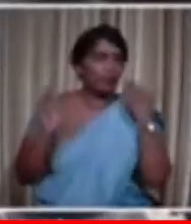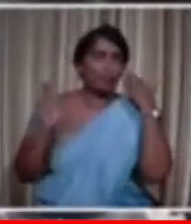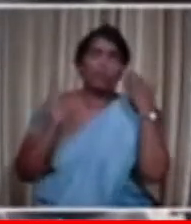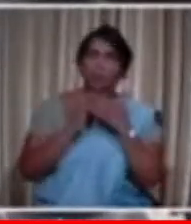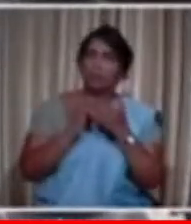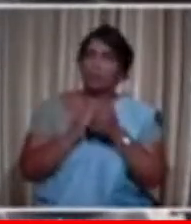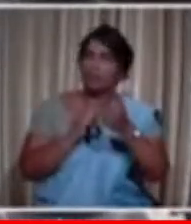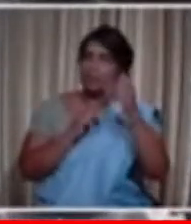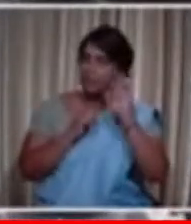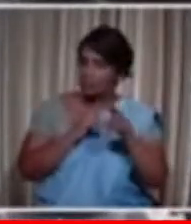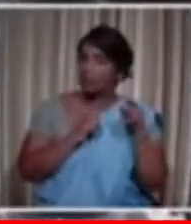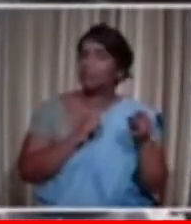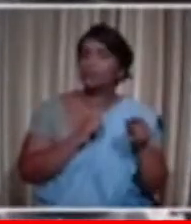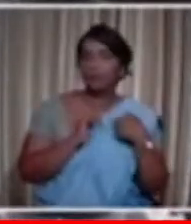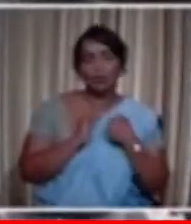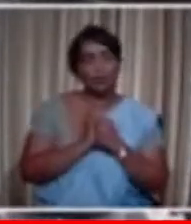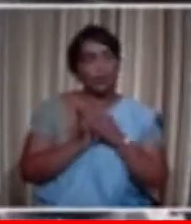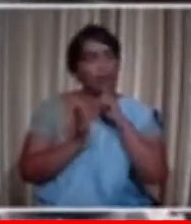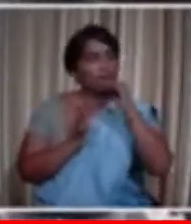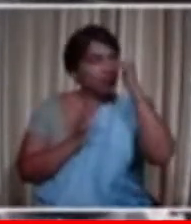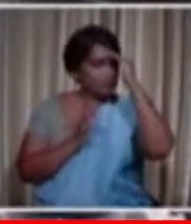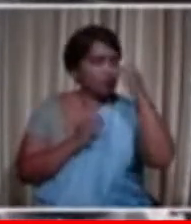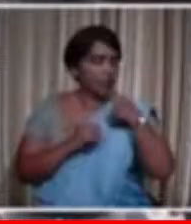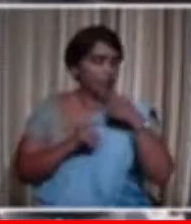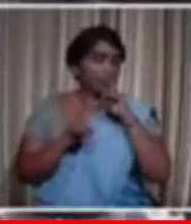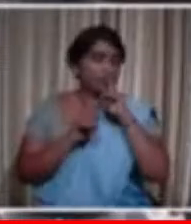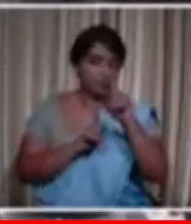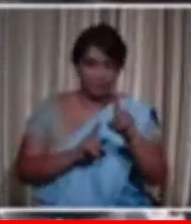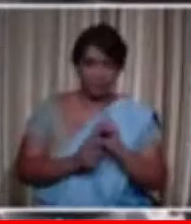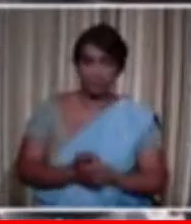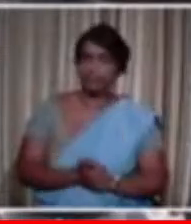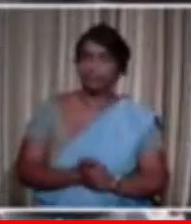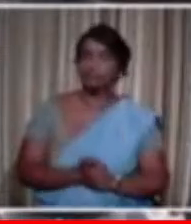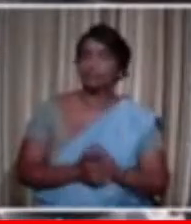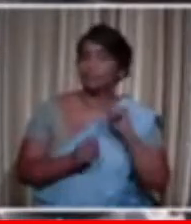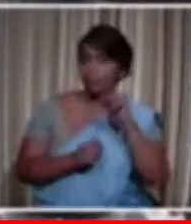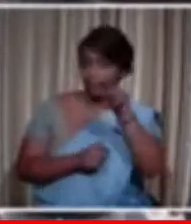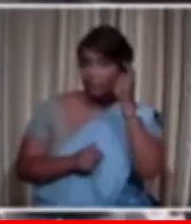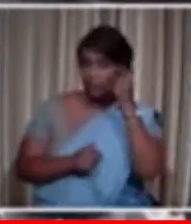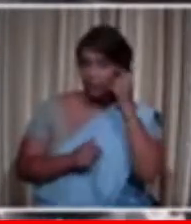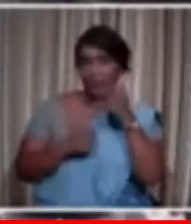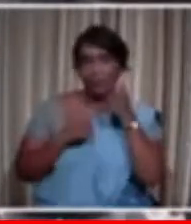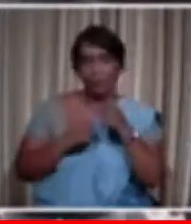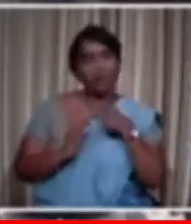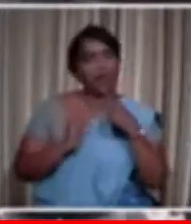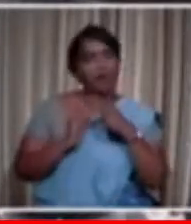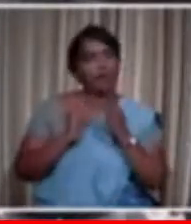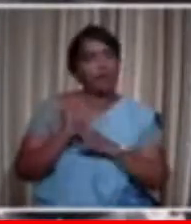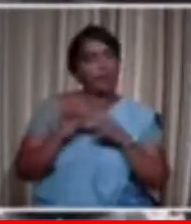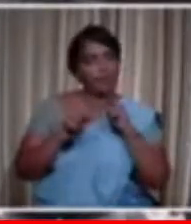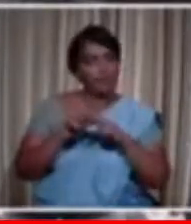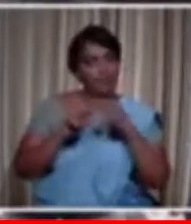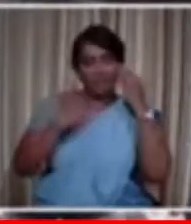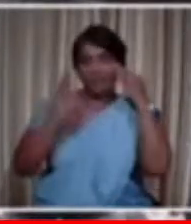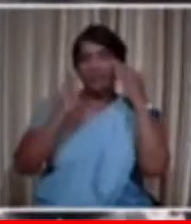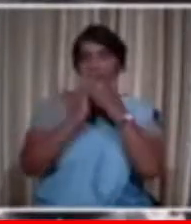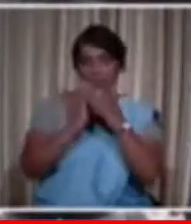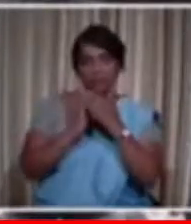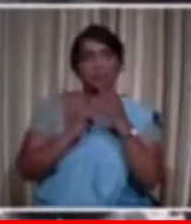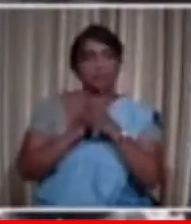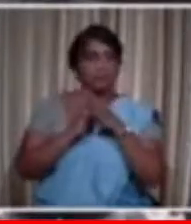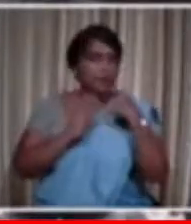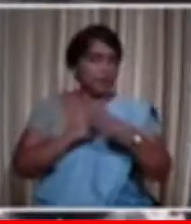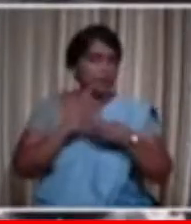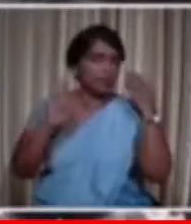යොමු කළ යුතු කියන එකයි ගරු කතානායකතුමනි අපි ප්‍රකාශ කරන්නේ ඔබතුමා දන්නවා හොඳින්ම ජාත්‍යන්තර මූල්‍ය අරමුදල ශ්‍රී ලංකාව පිළිබඳව